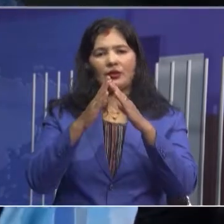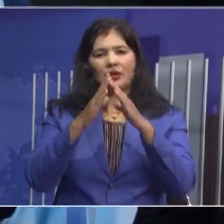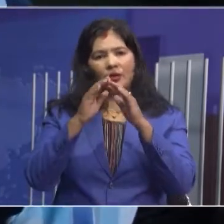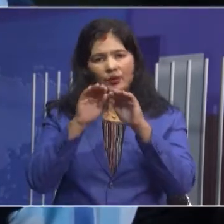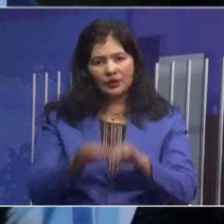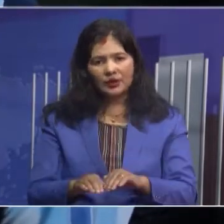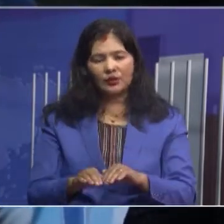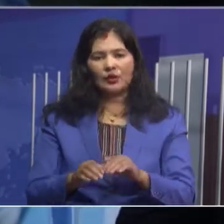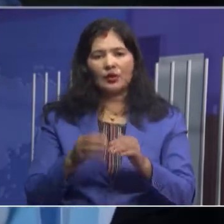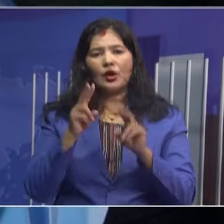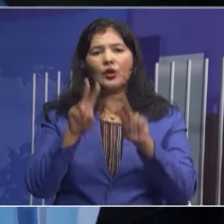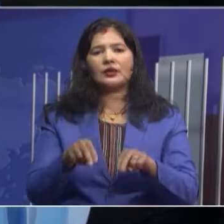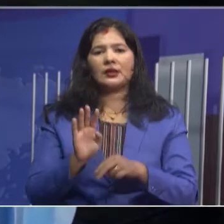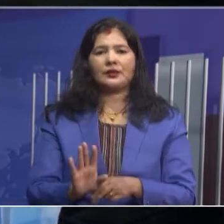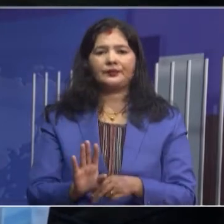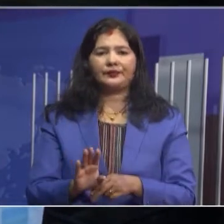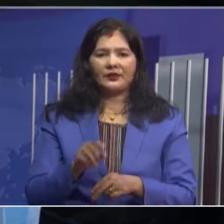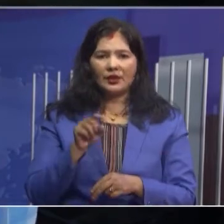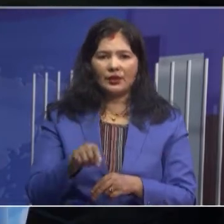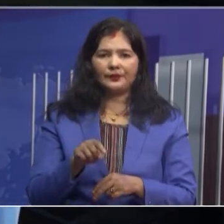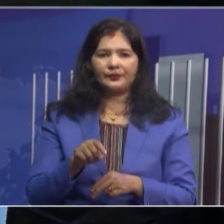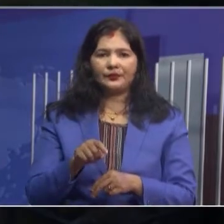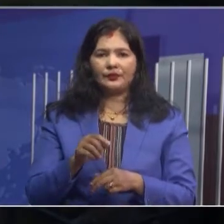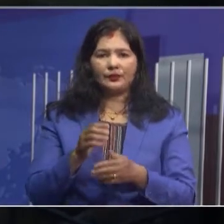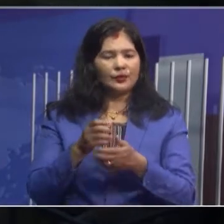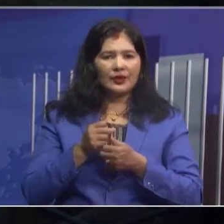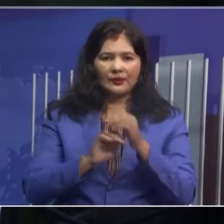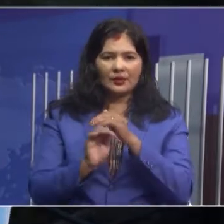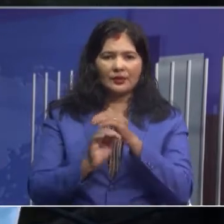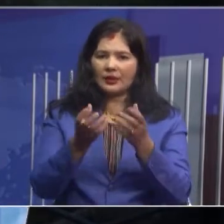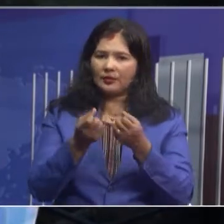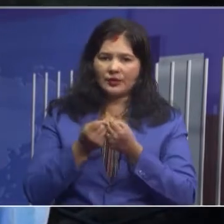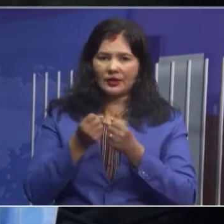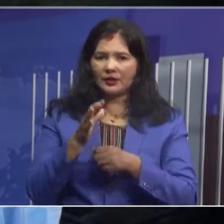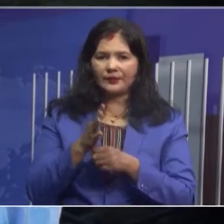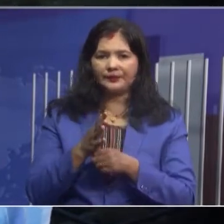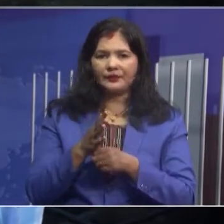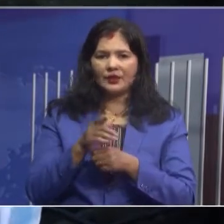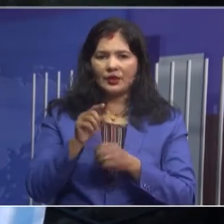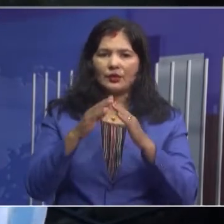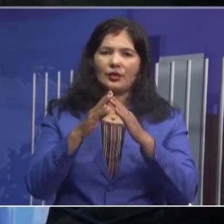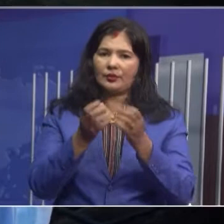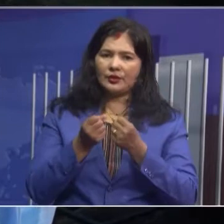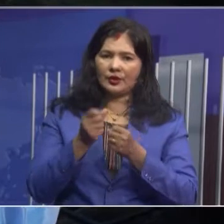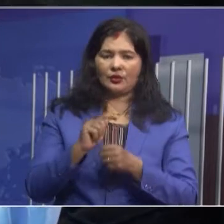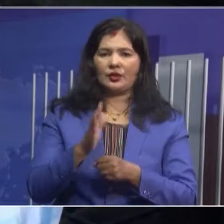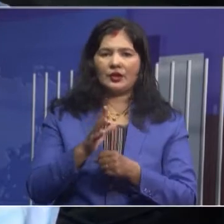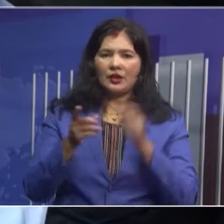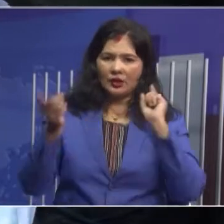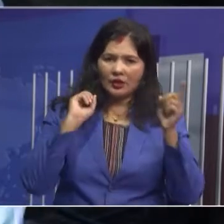त्यहाँ। अनि यो बुझ भन्दाखेरि हामीले समितिले बुझेनौँ, समितिले यो घर बुझेको छैनौँ, यो